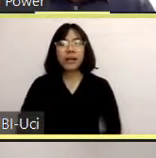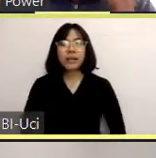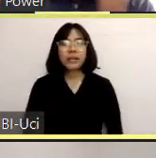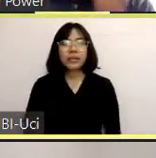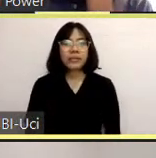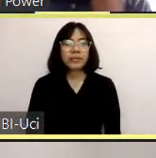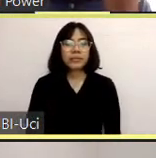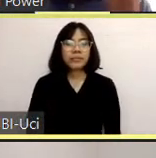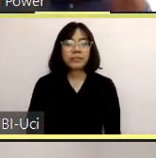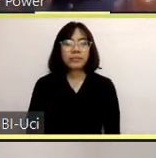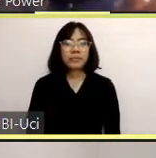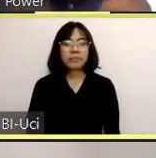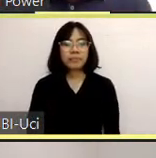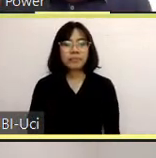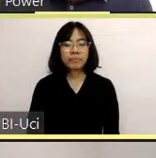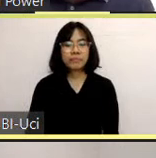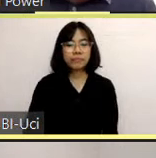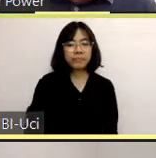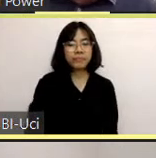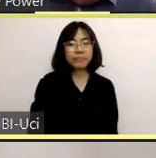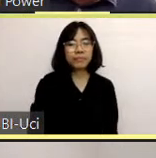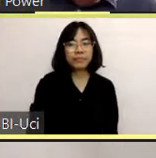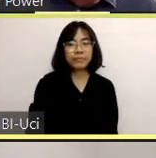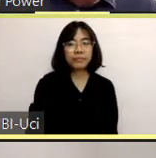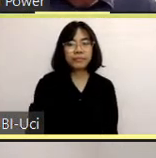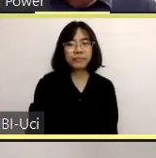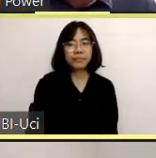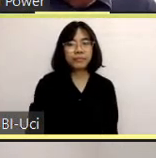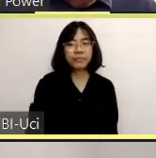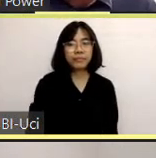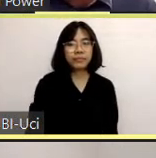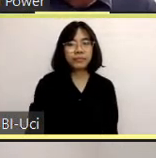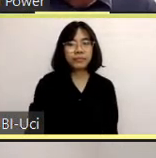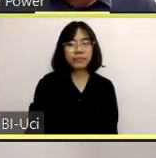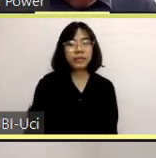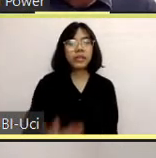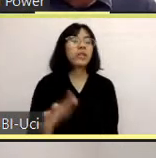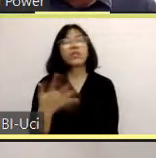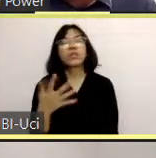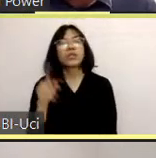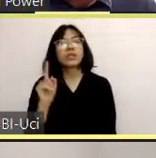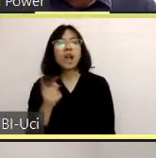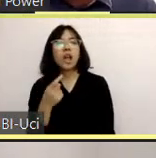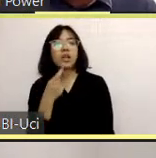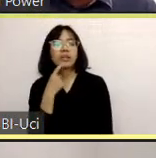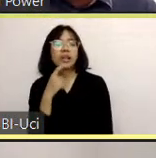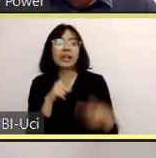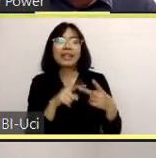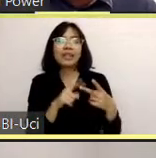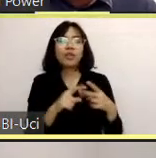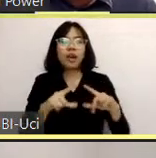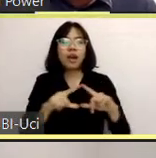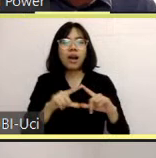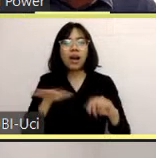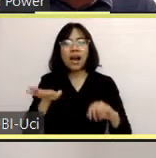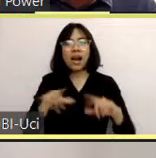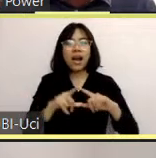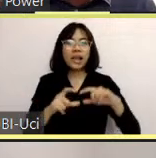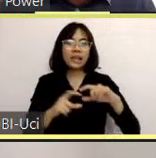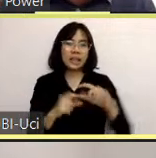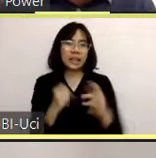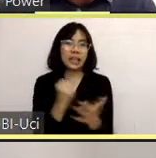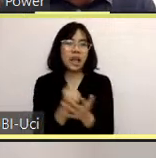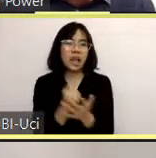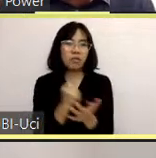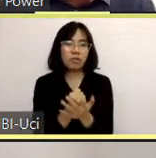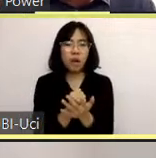Baik, kalau kita melanjutkan ke asas akuntabilitas kedua, yaitu penegakan hukum dan